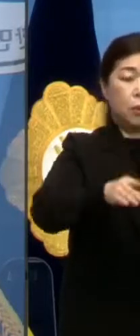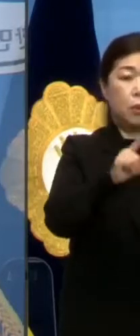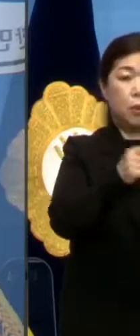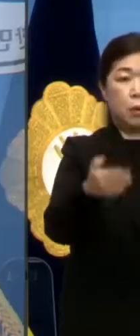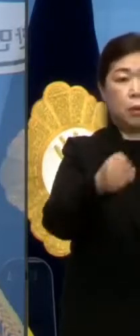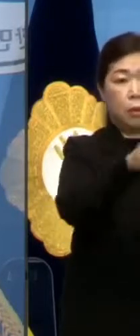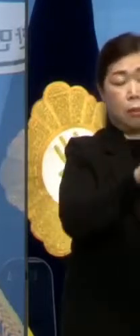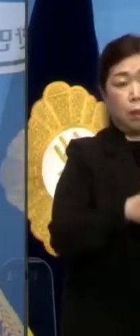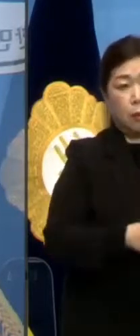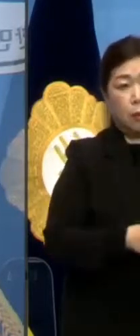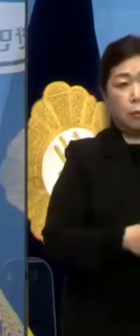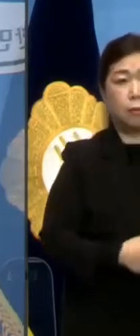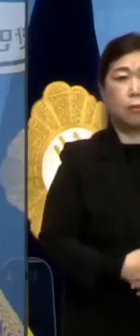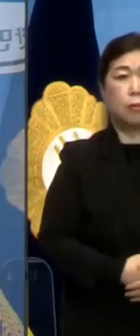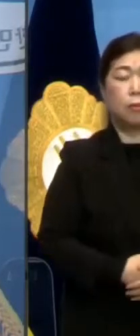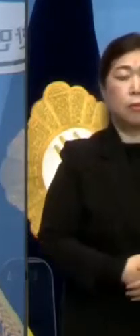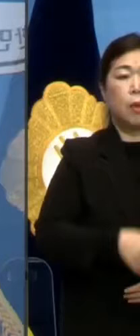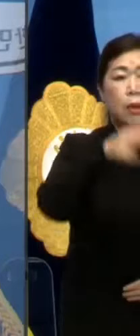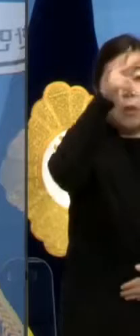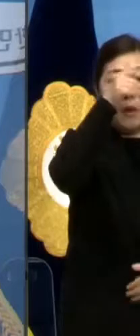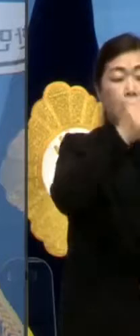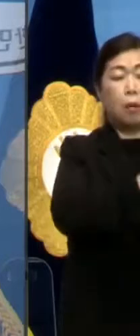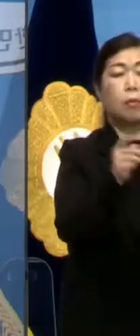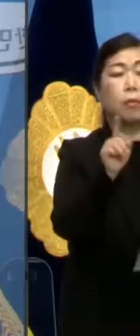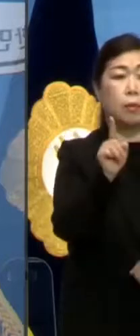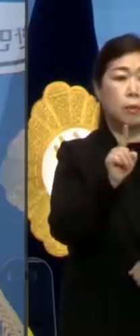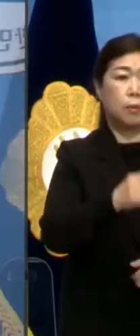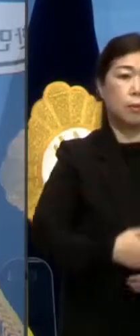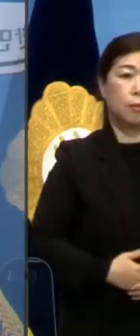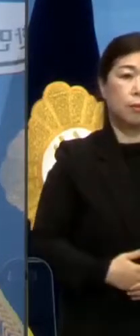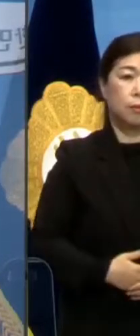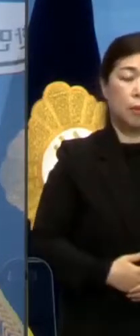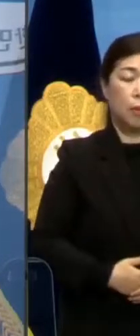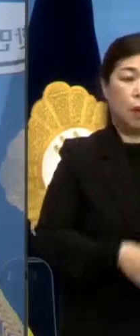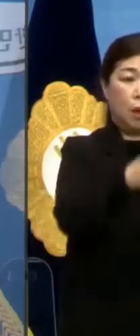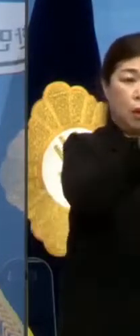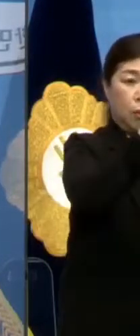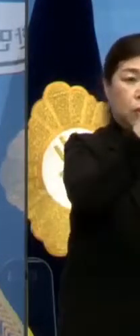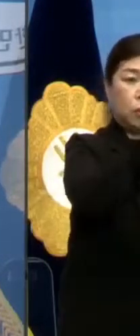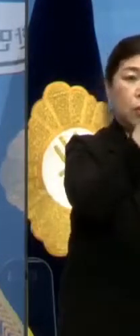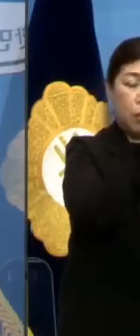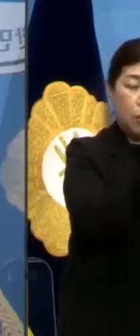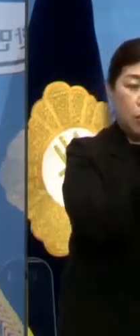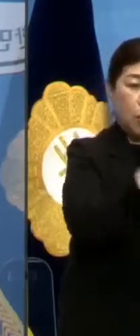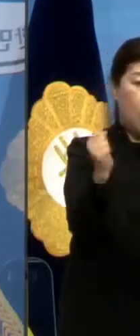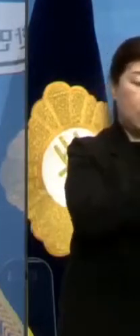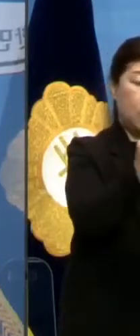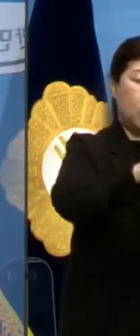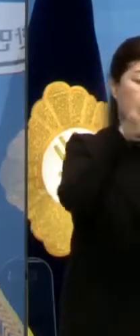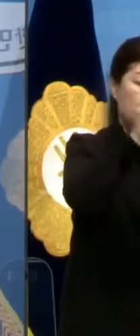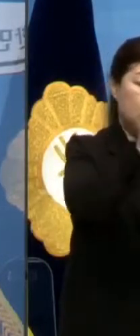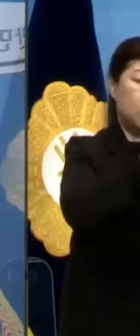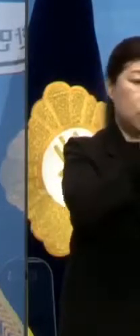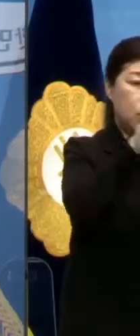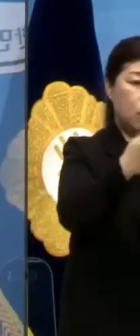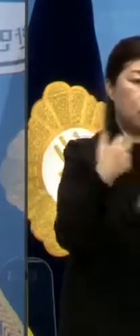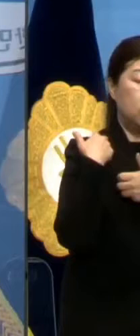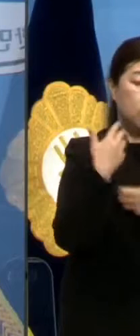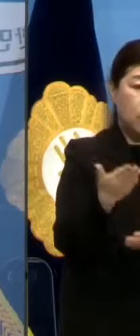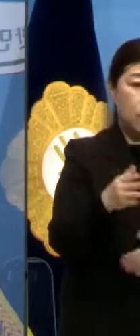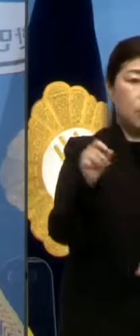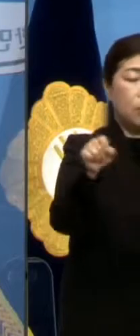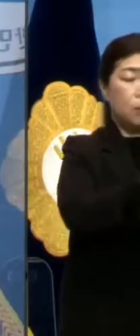아닌가요? 그런데 그 경찰은 무얼 했습니까? 세 번의 학대 신고에도 손을 놓고 있었고 아무